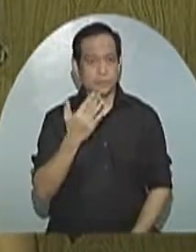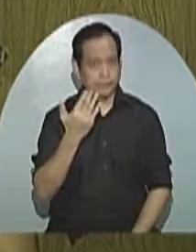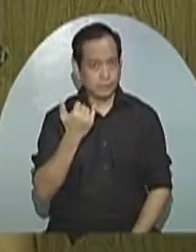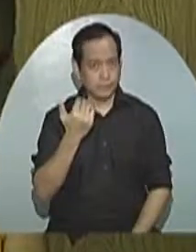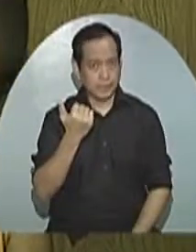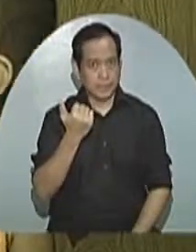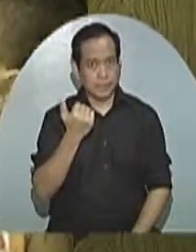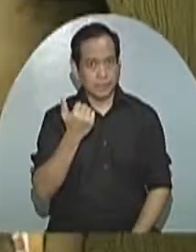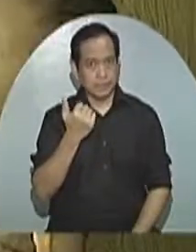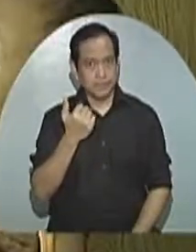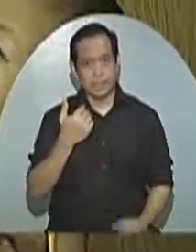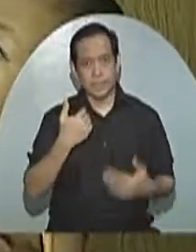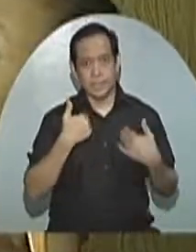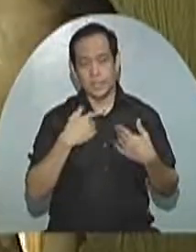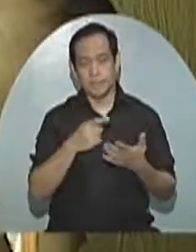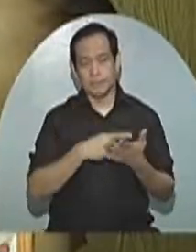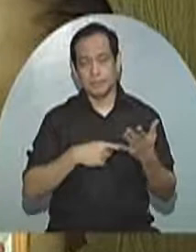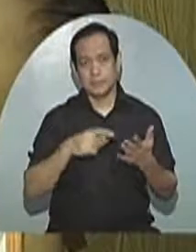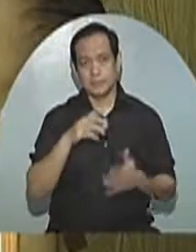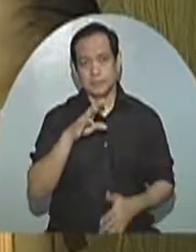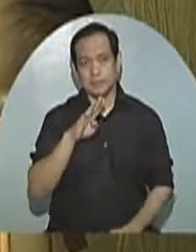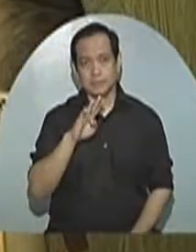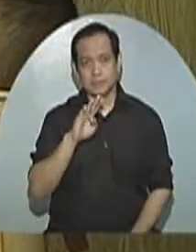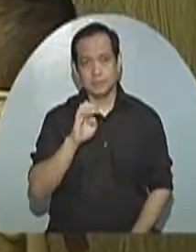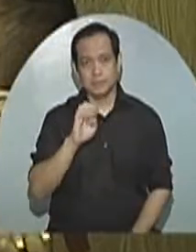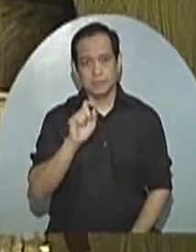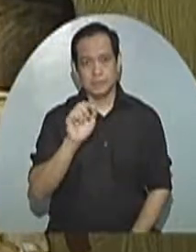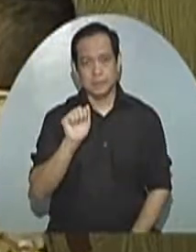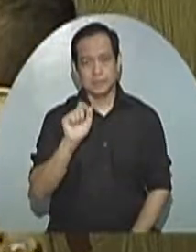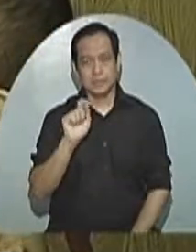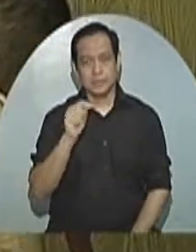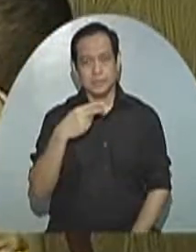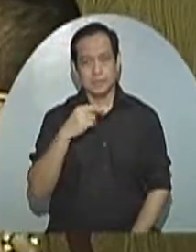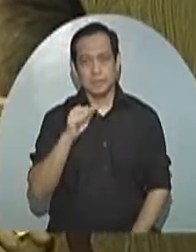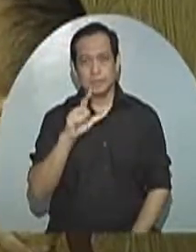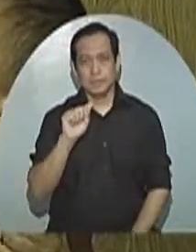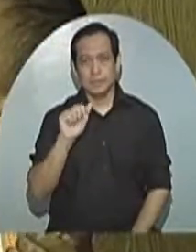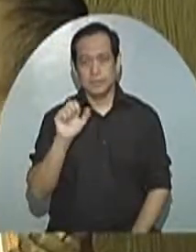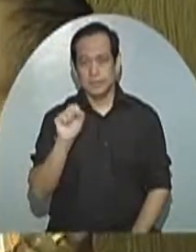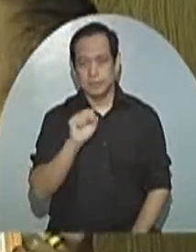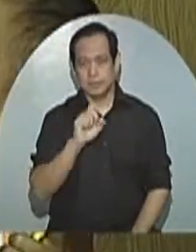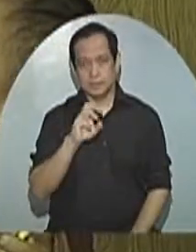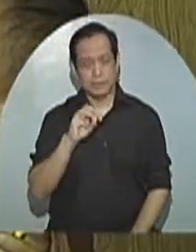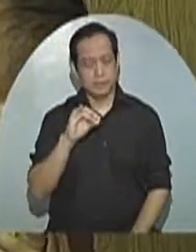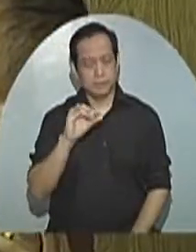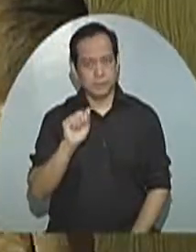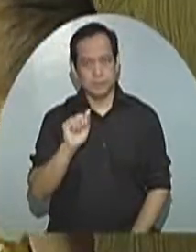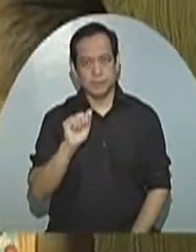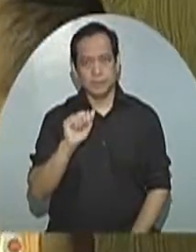2015 lang po ng beta thalassemia major po. Hindi po namin inaasahan.